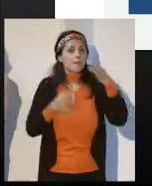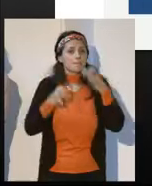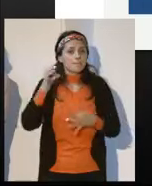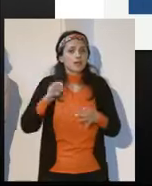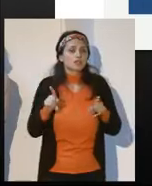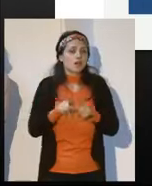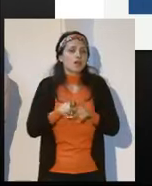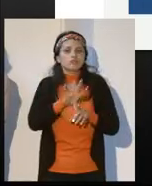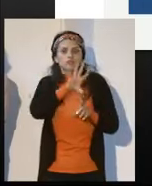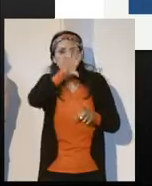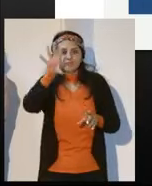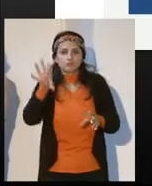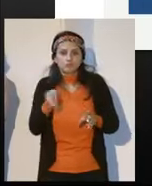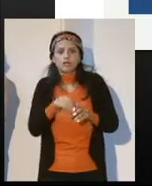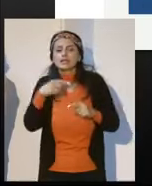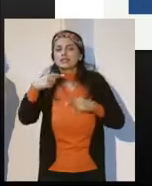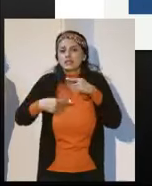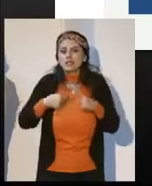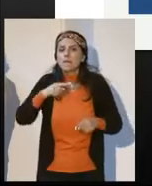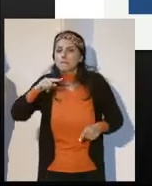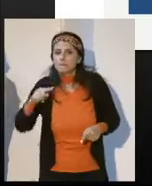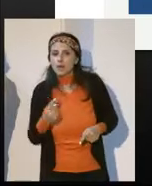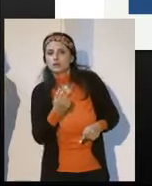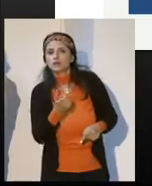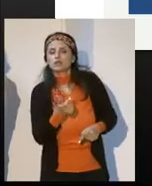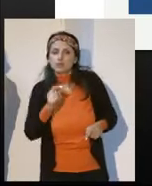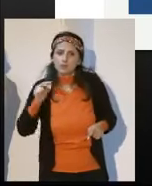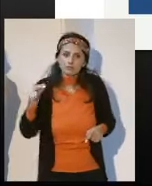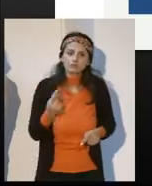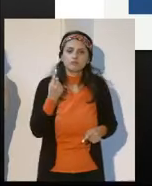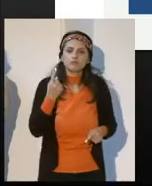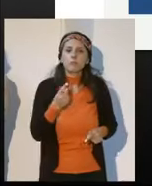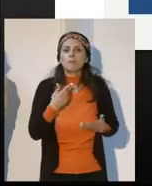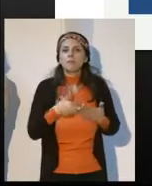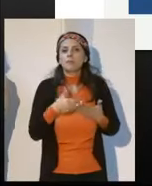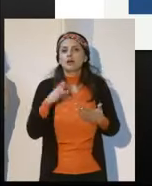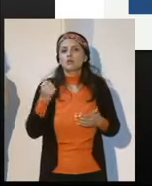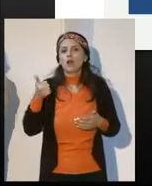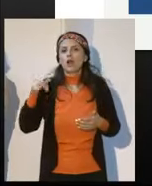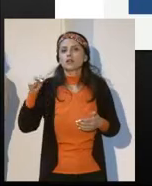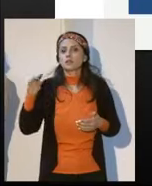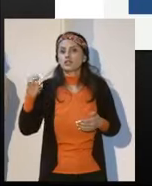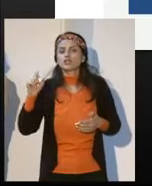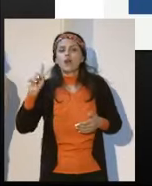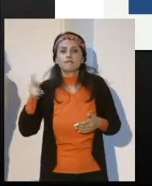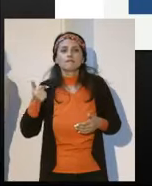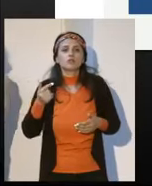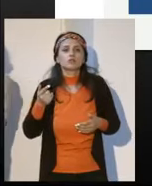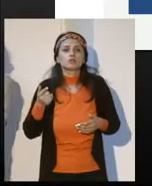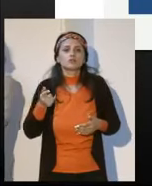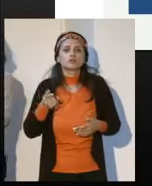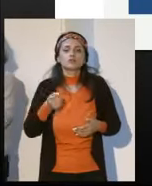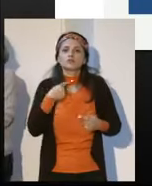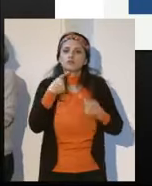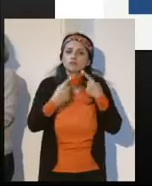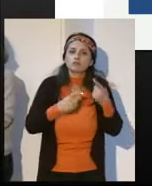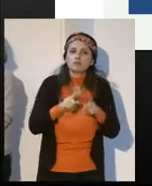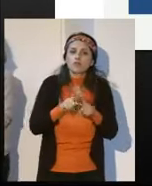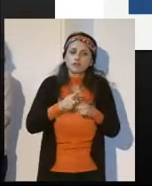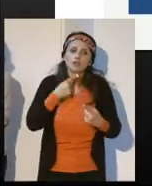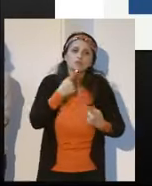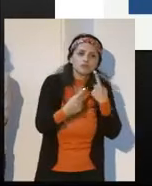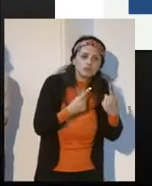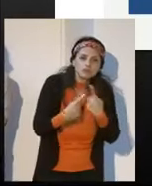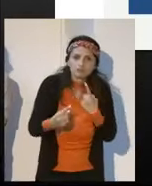nivel de sistem au putut fi posibile pentru ca maine de pe de cea a fost la masa deciziilor ce